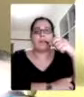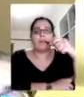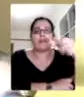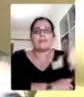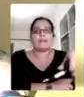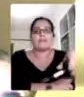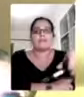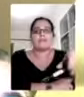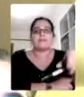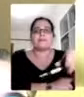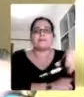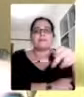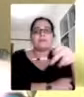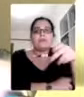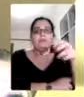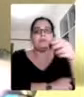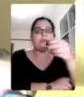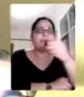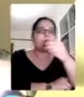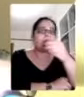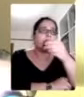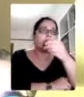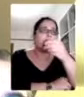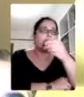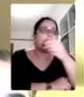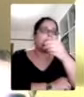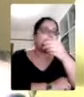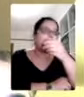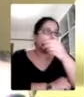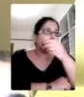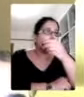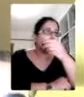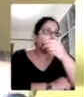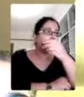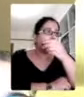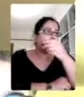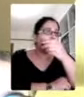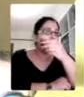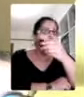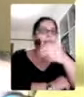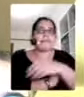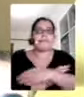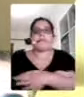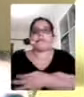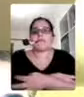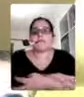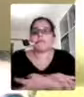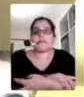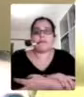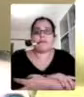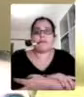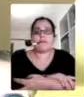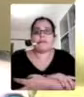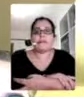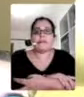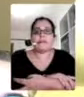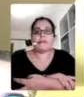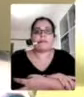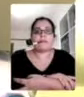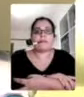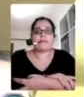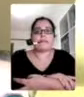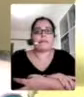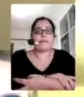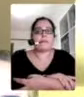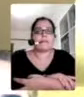aldıysanız o pipo Latakya tadı ve kokusu gelmeye devam eder uzunca bir süre. Evet. Bunu çözüm pirinç koyup bekletenler oluyordu, tuz